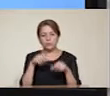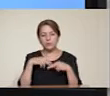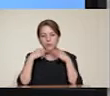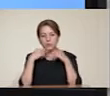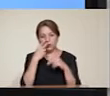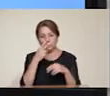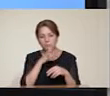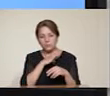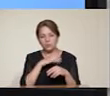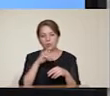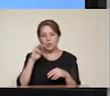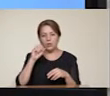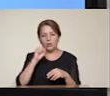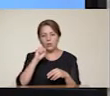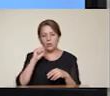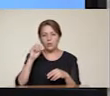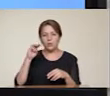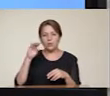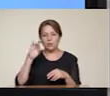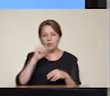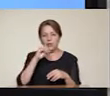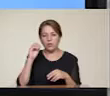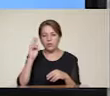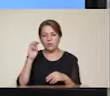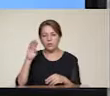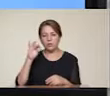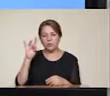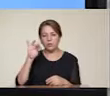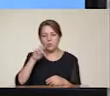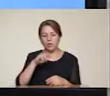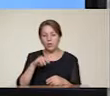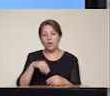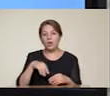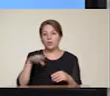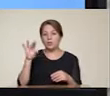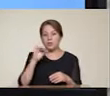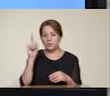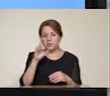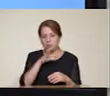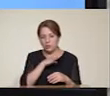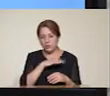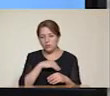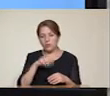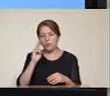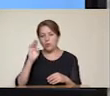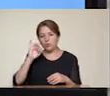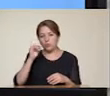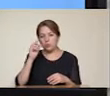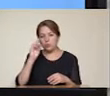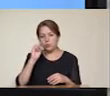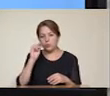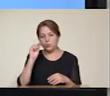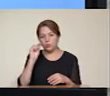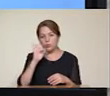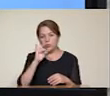bo'lsak, trayektoriya jism o'zidan keyin qoldirgan izi edi, ko'chish esa jism harakati davomida uning